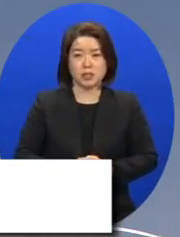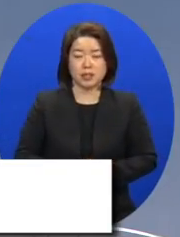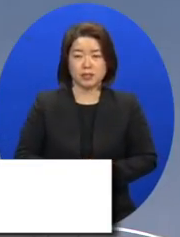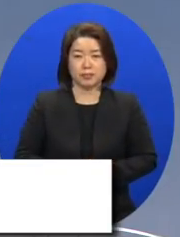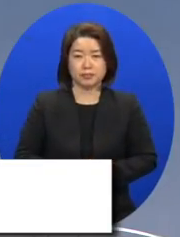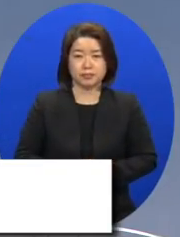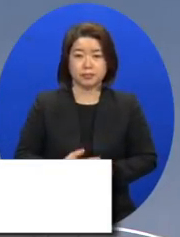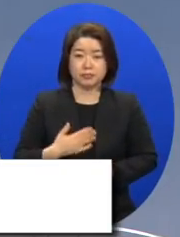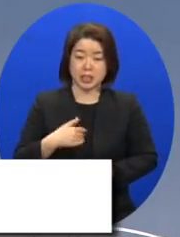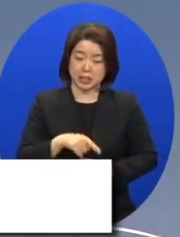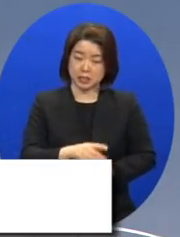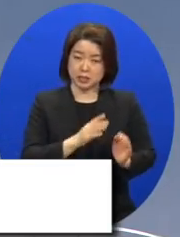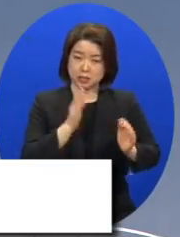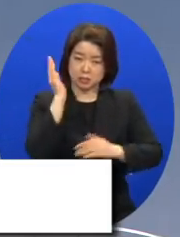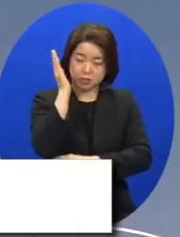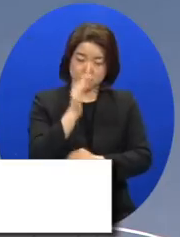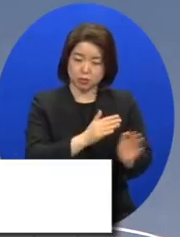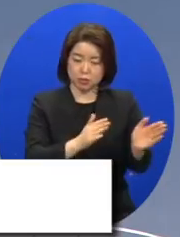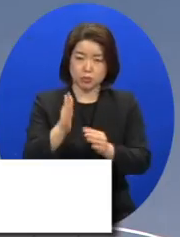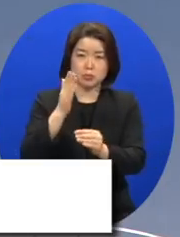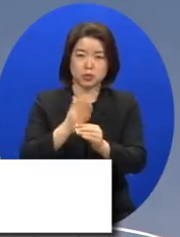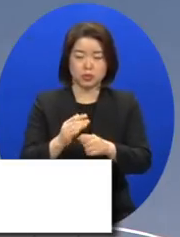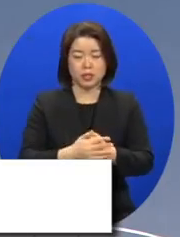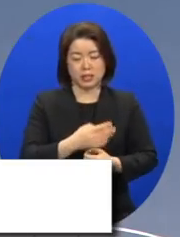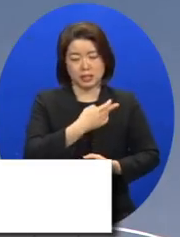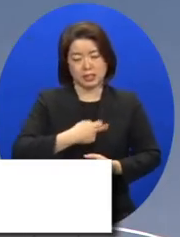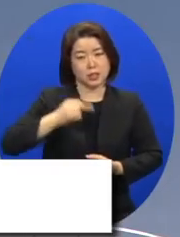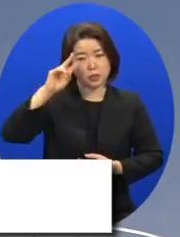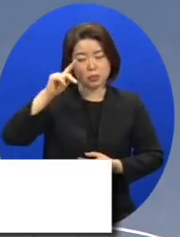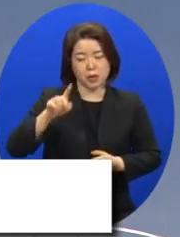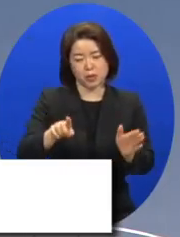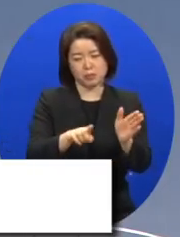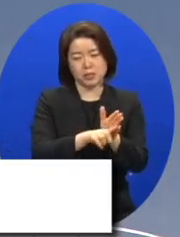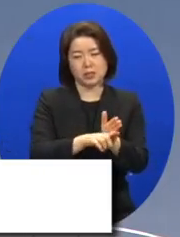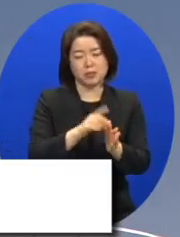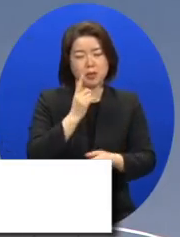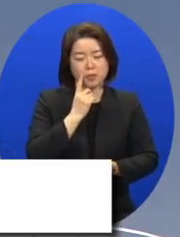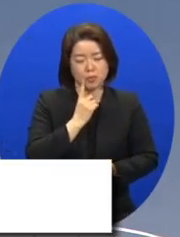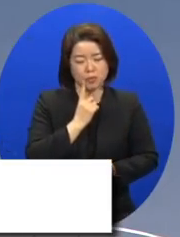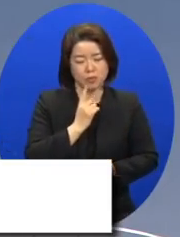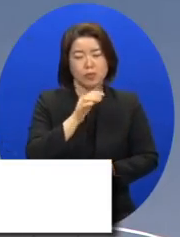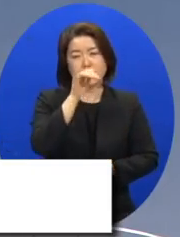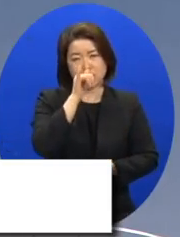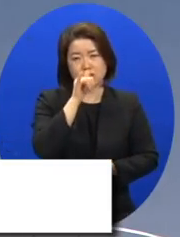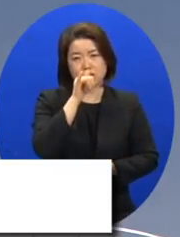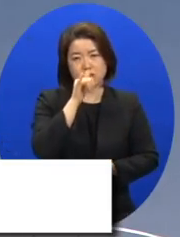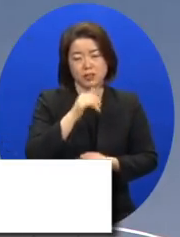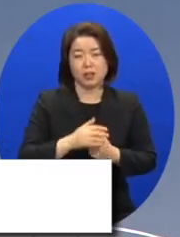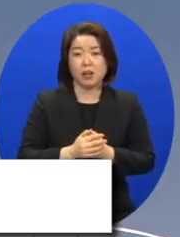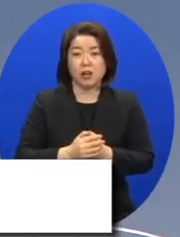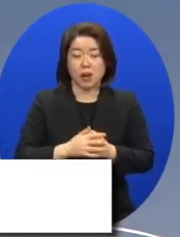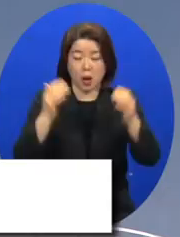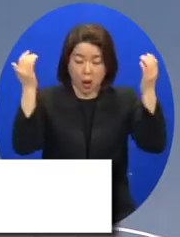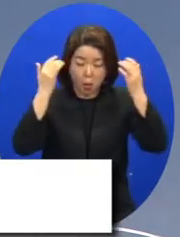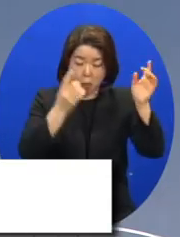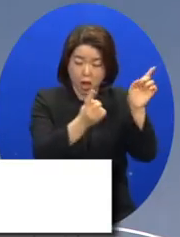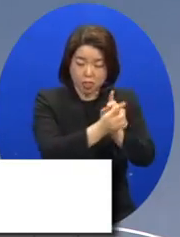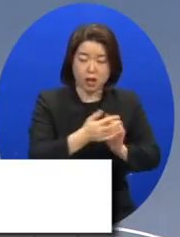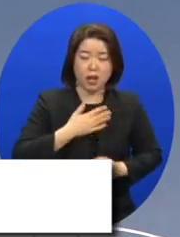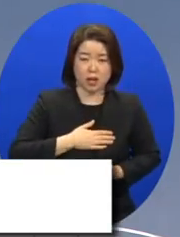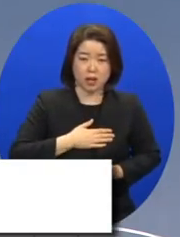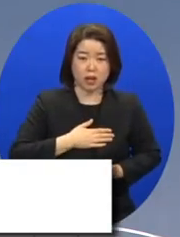준비하다가 사도 바울의 믿음이 부럽더라구요 고난 당하는 줄 알아요 고린도 교회 있으면